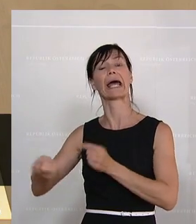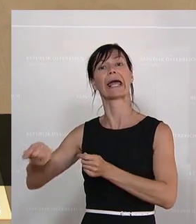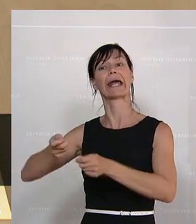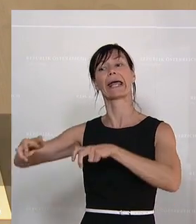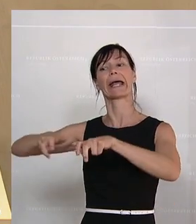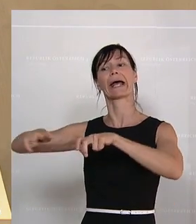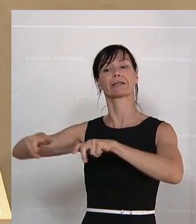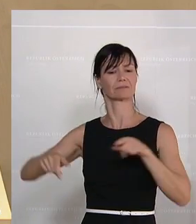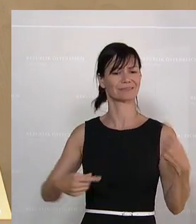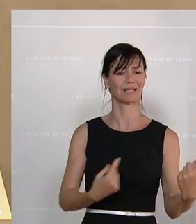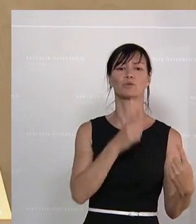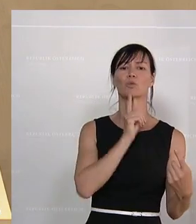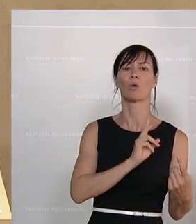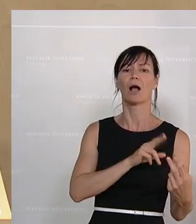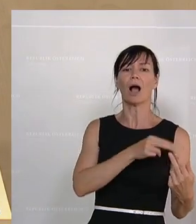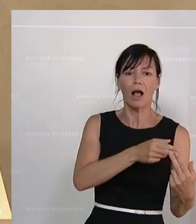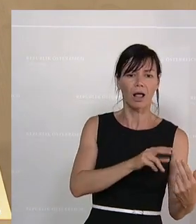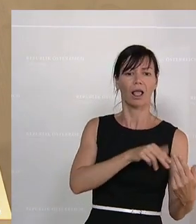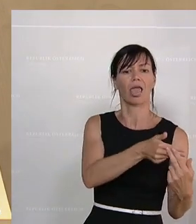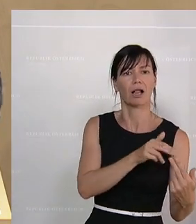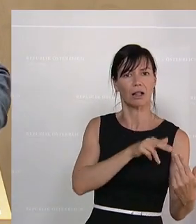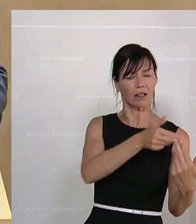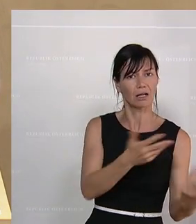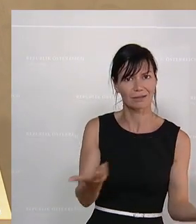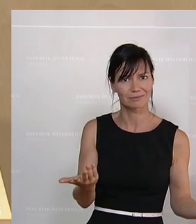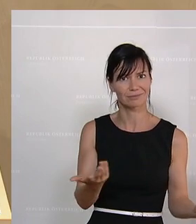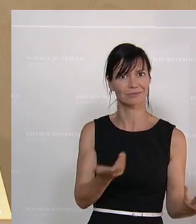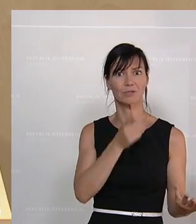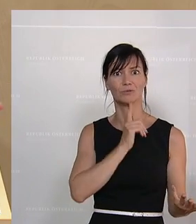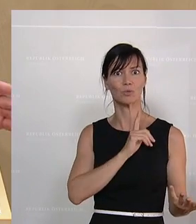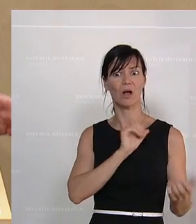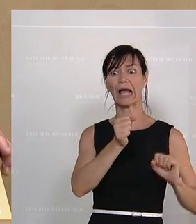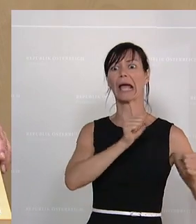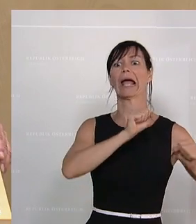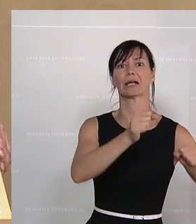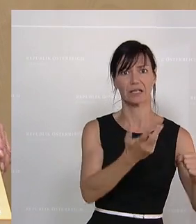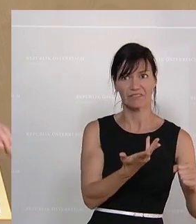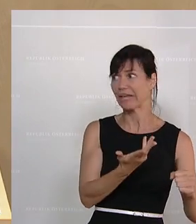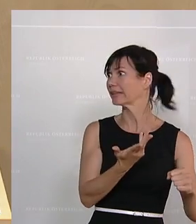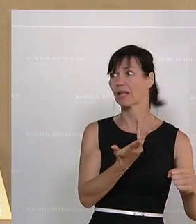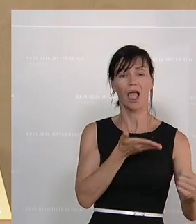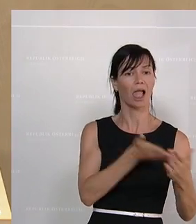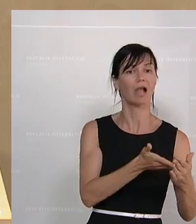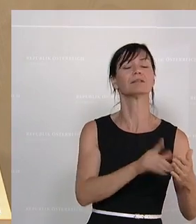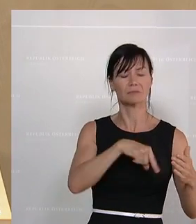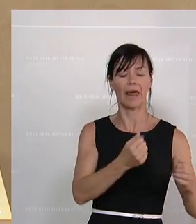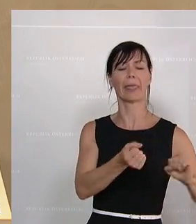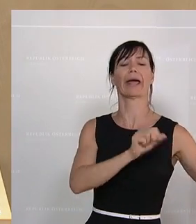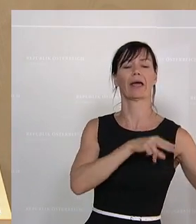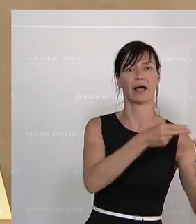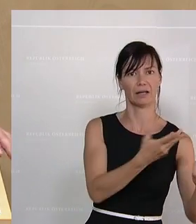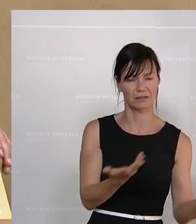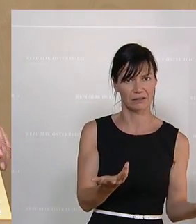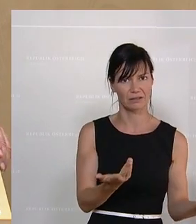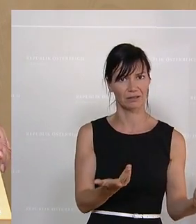reagieren nur sie sind diejenigen die eigentlich nur reagiert nicht mehr anders geht und sie werden täglich von der realität